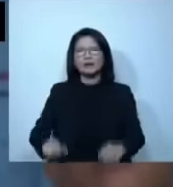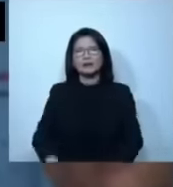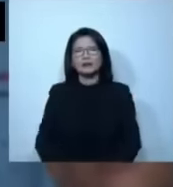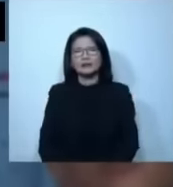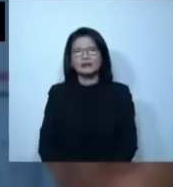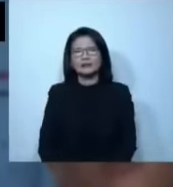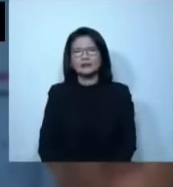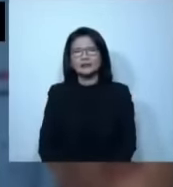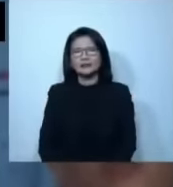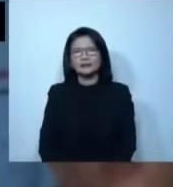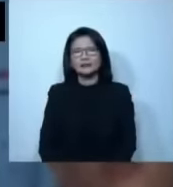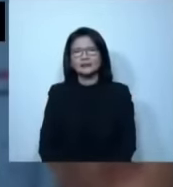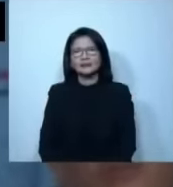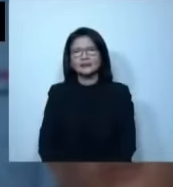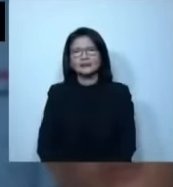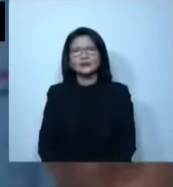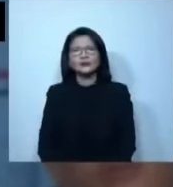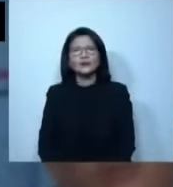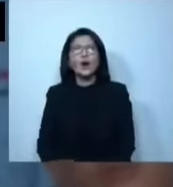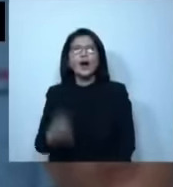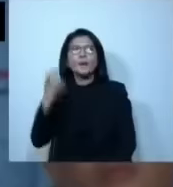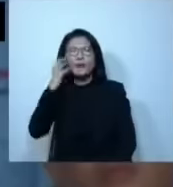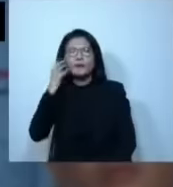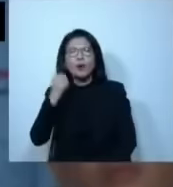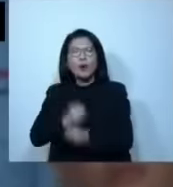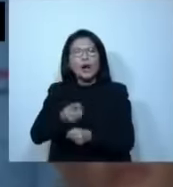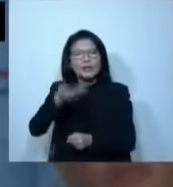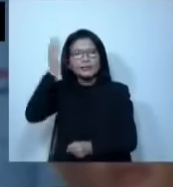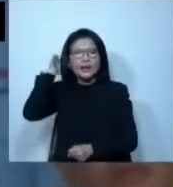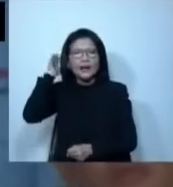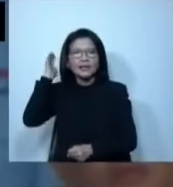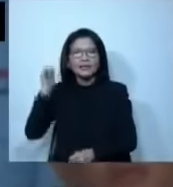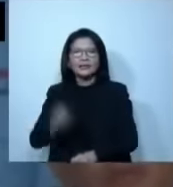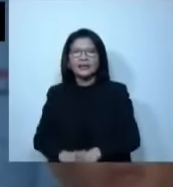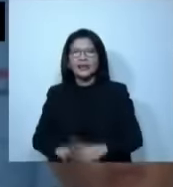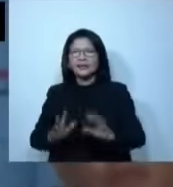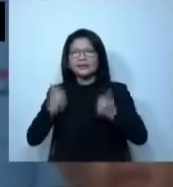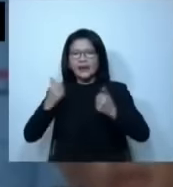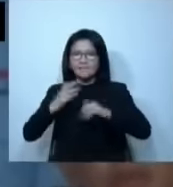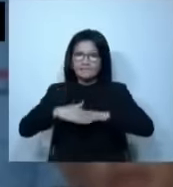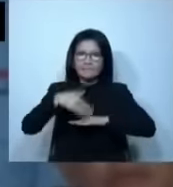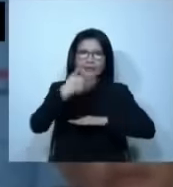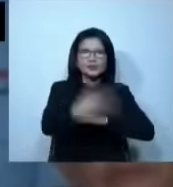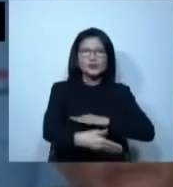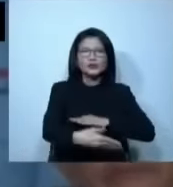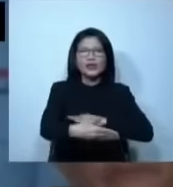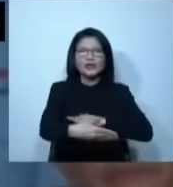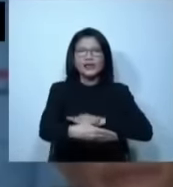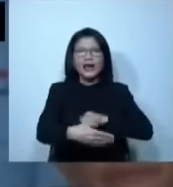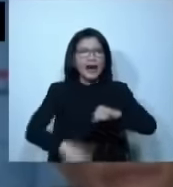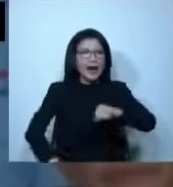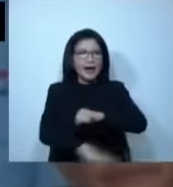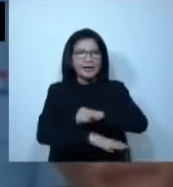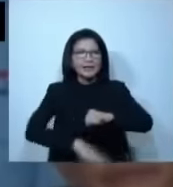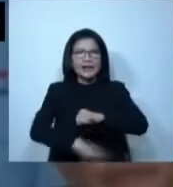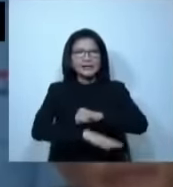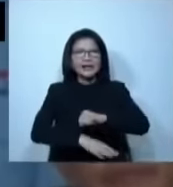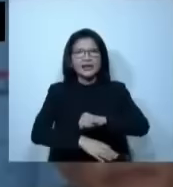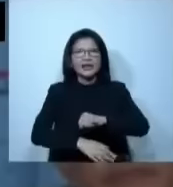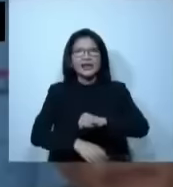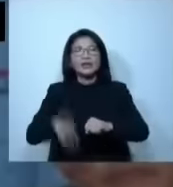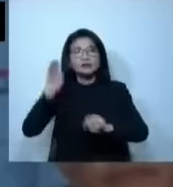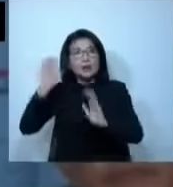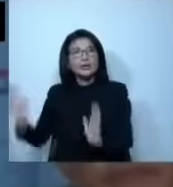Kami, Prabowo Gibran, Koalisi Indonesia Maju, siap melanjutkan fondasi yang sudah dibangun oleh pendahulu-pendahulu